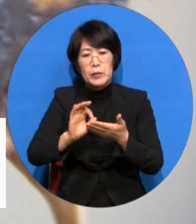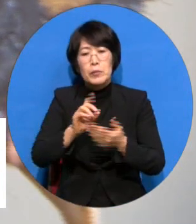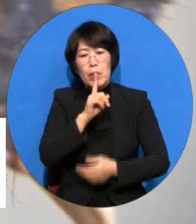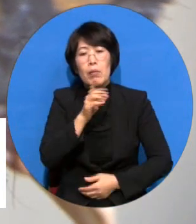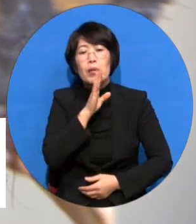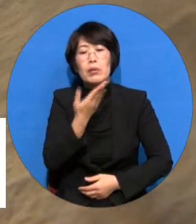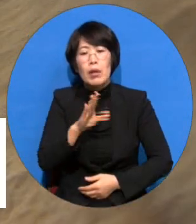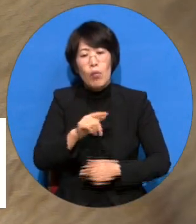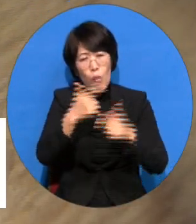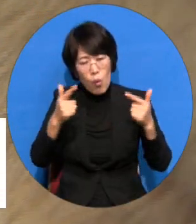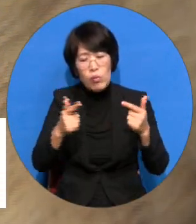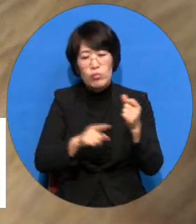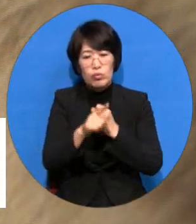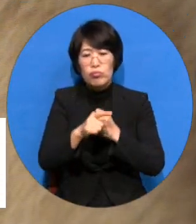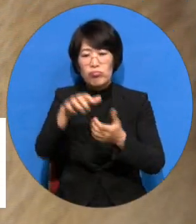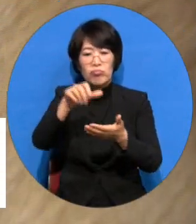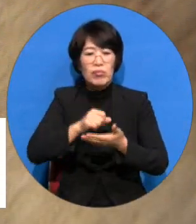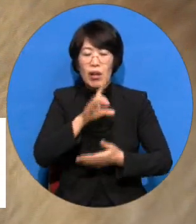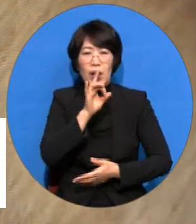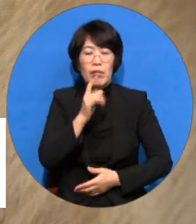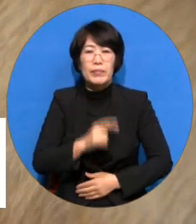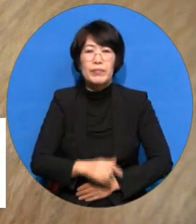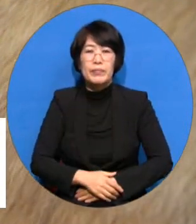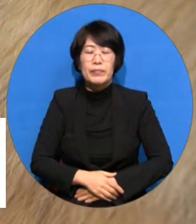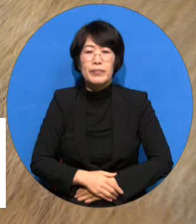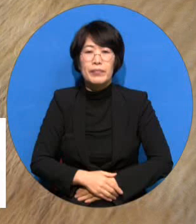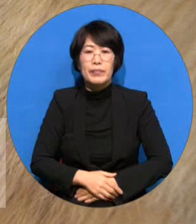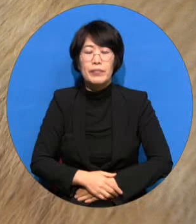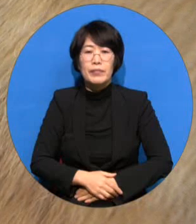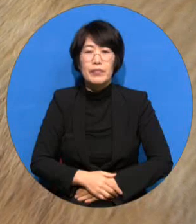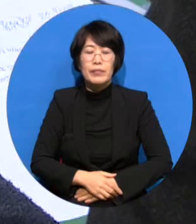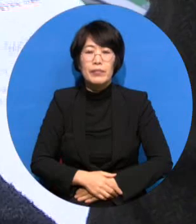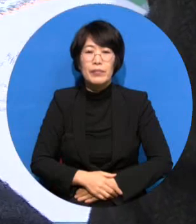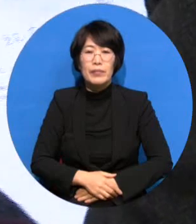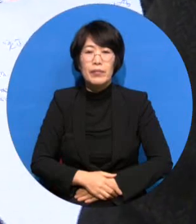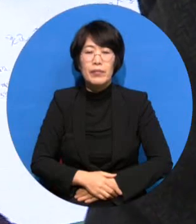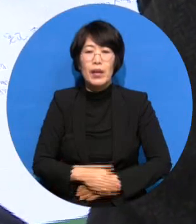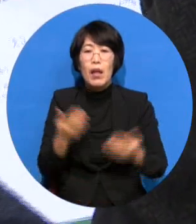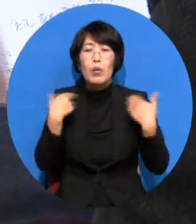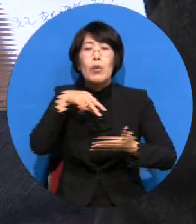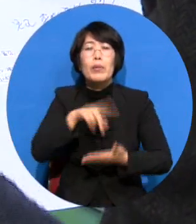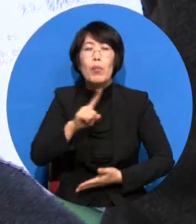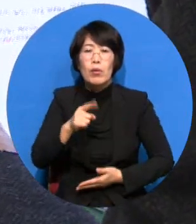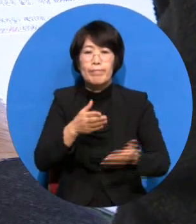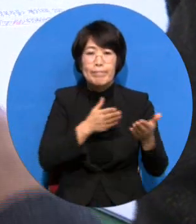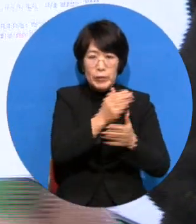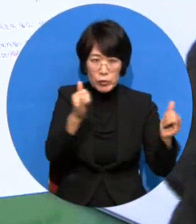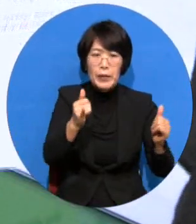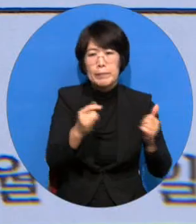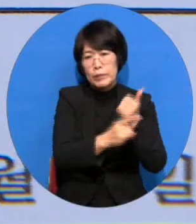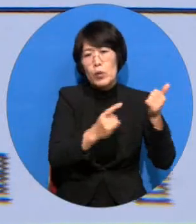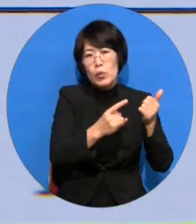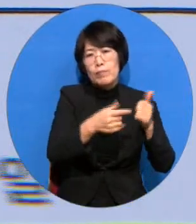하겠다라는 거였는데 뭐 여러 가지 이유로 인해서 이제 기증이 안 된 것 같아요. 학교 측은 전문가 자문을 받아